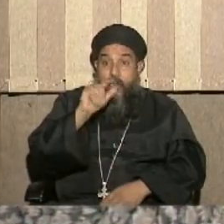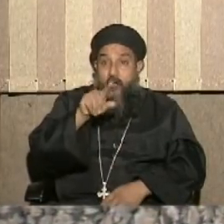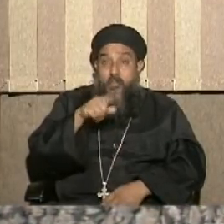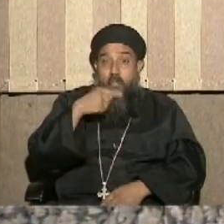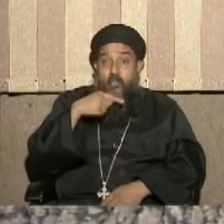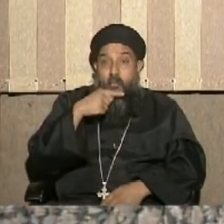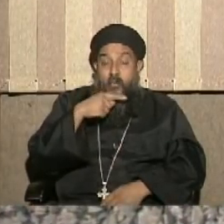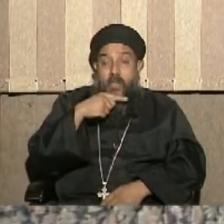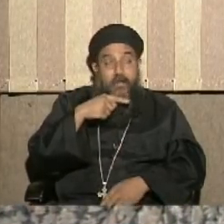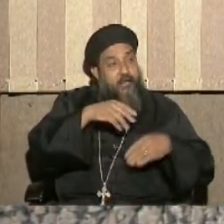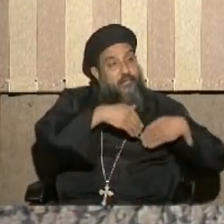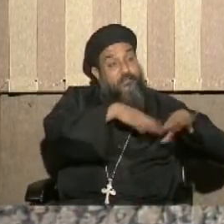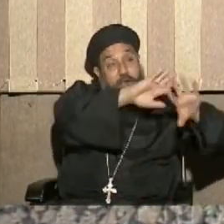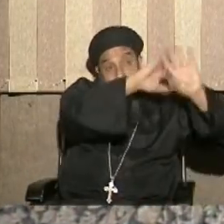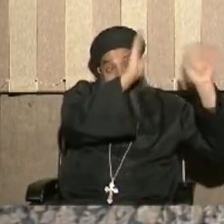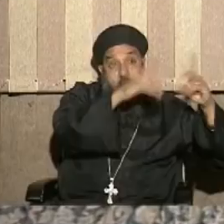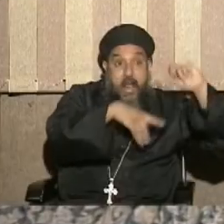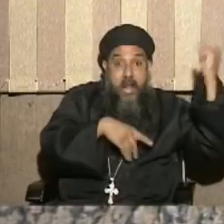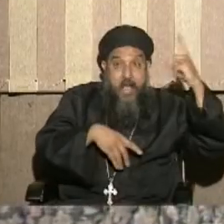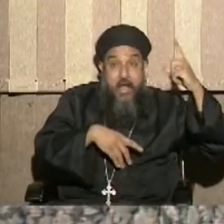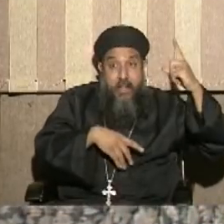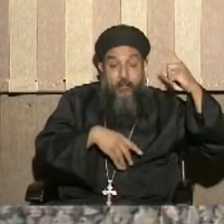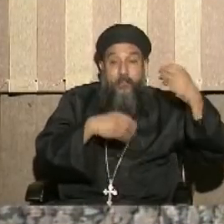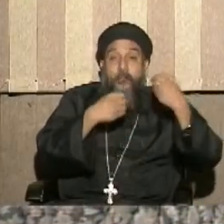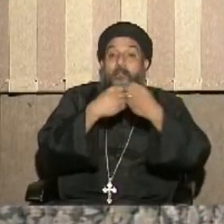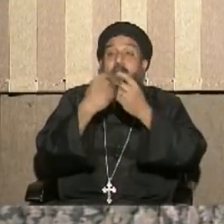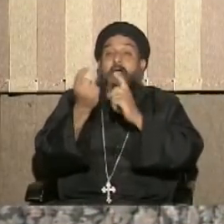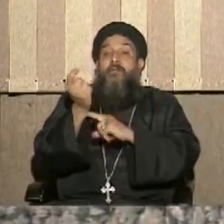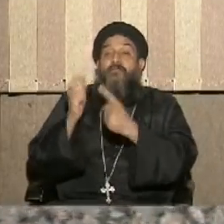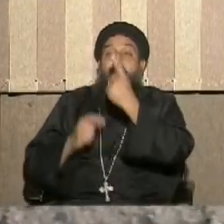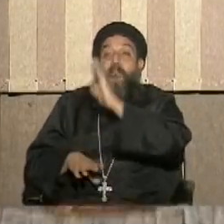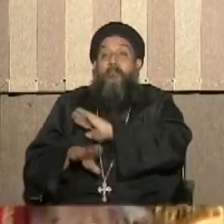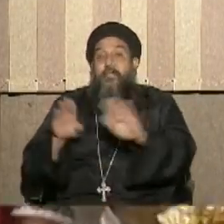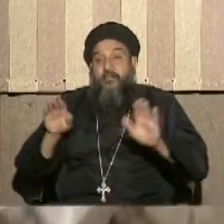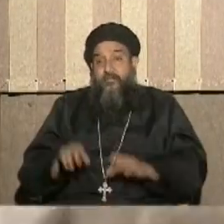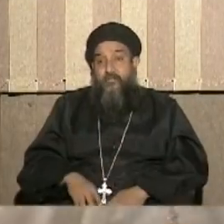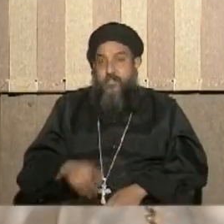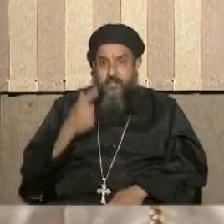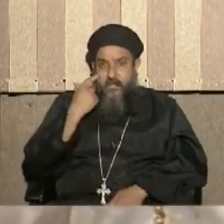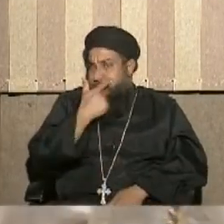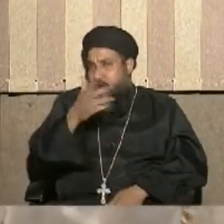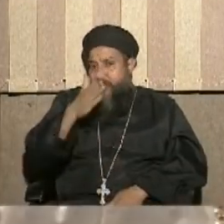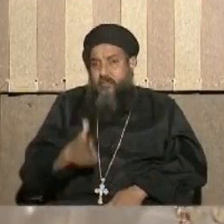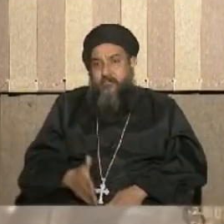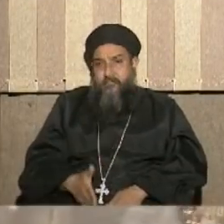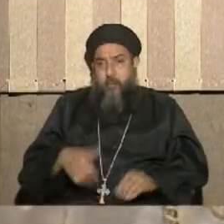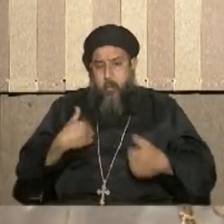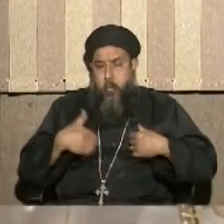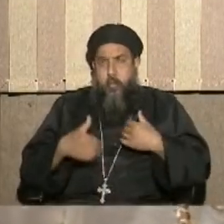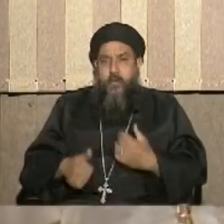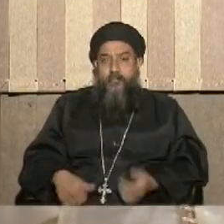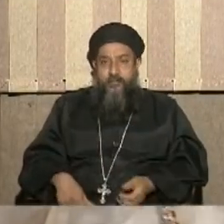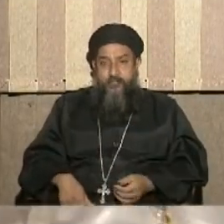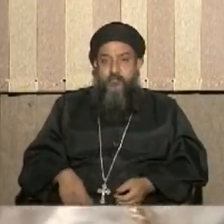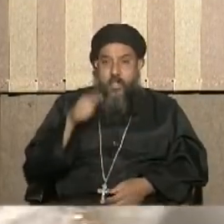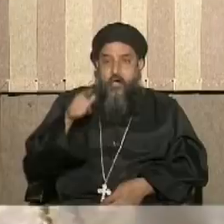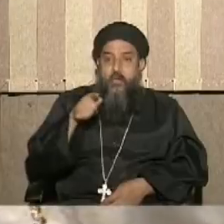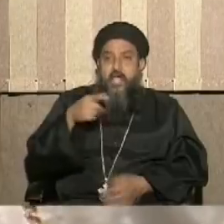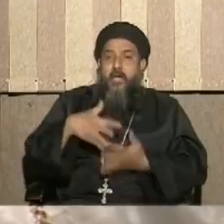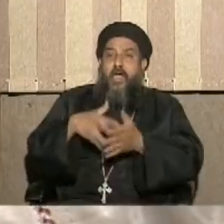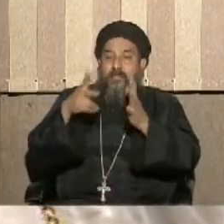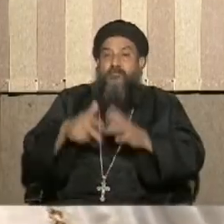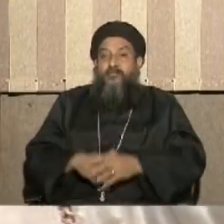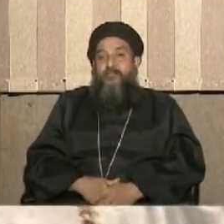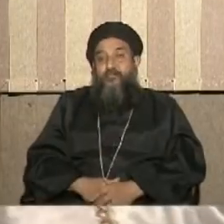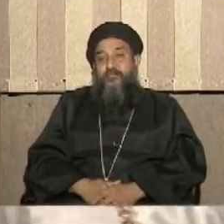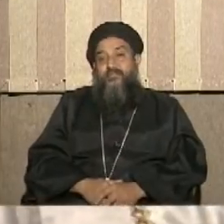كنت دايما بسمعهم بيقولوا كلام جميل قوي عن ربنا وعن الحياة معاه. شفتي؟ سمعتي بودانك؟ هو ده